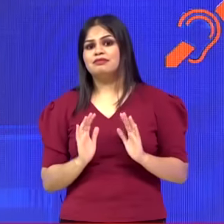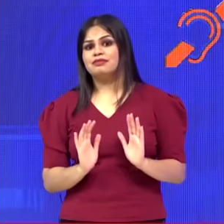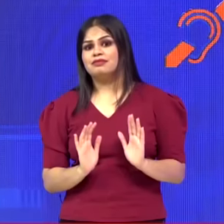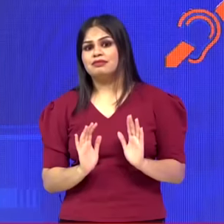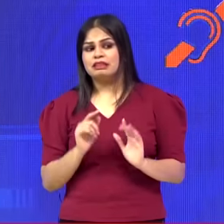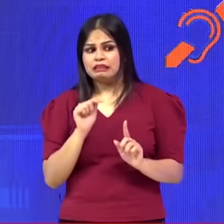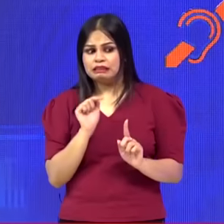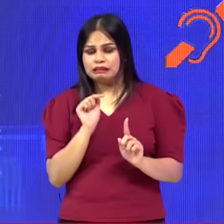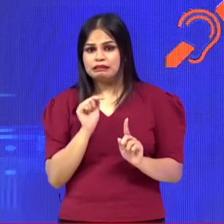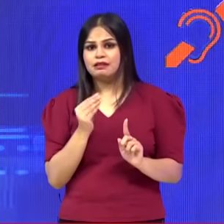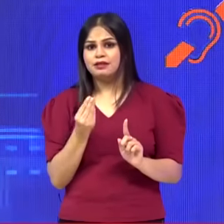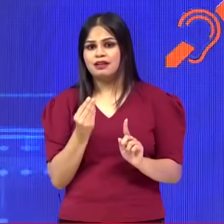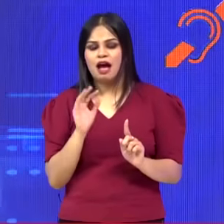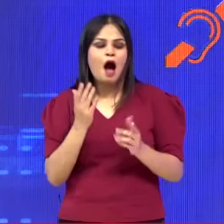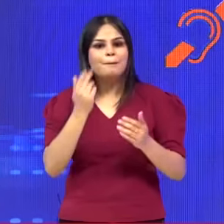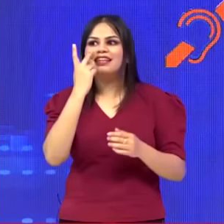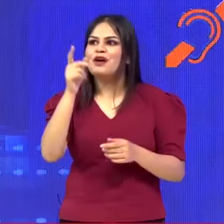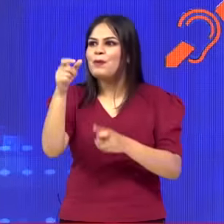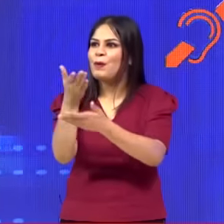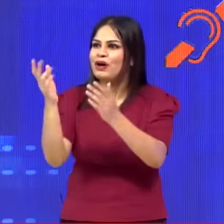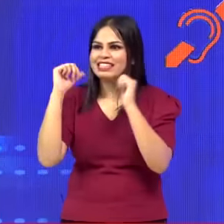वो थोड़ा सा अब ये देखो कितने खुश हैं.